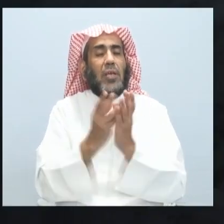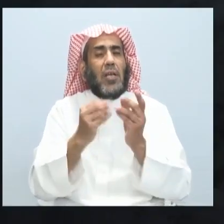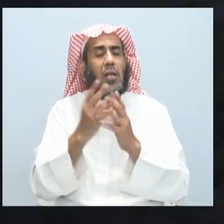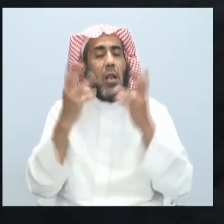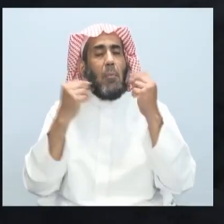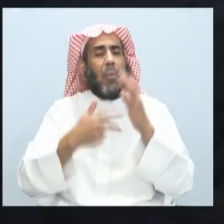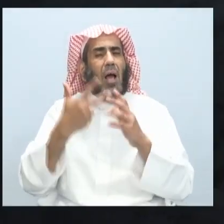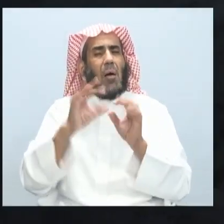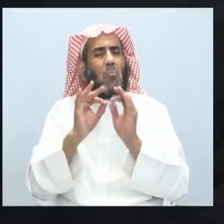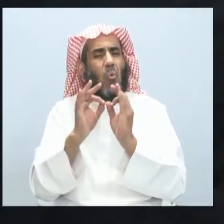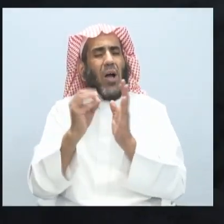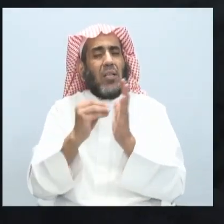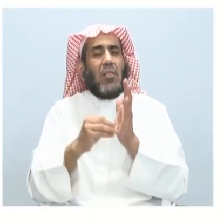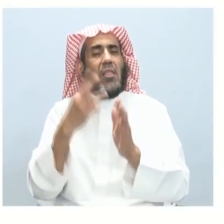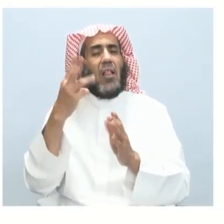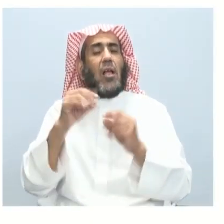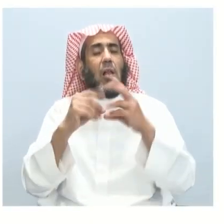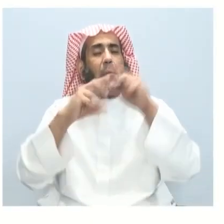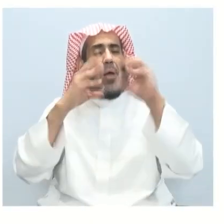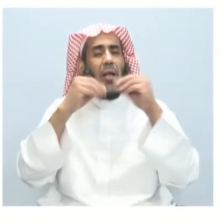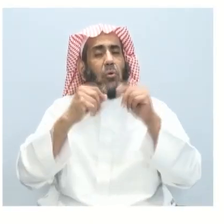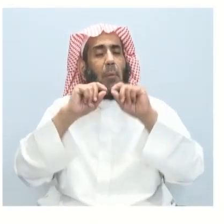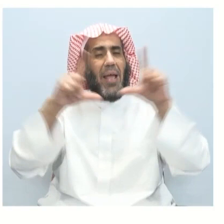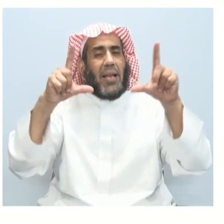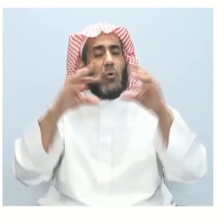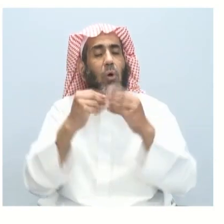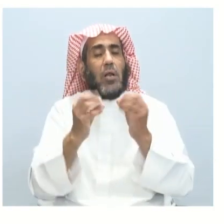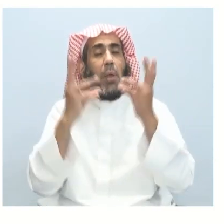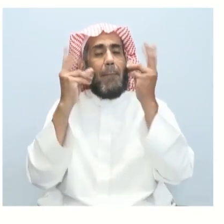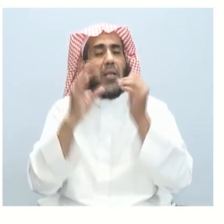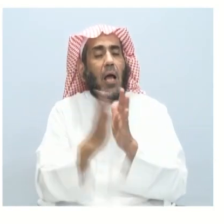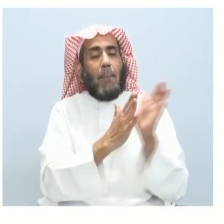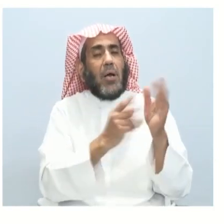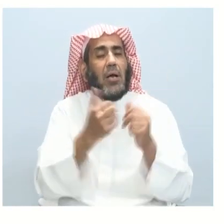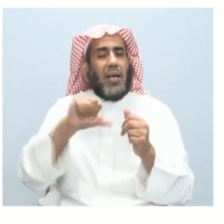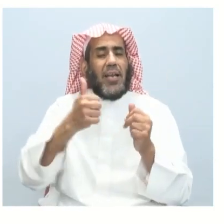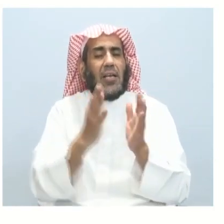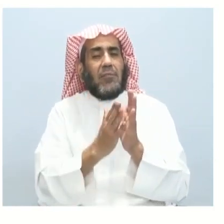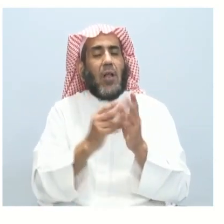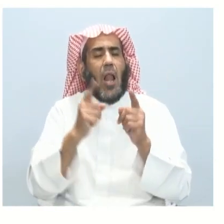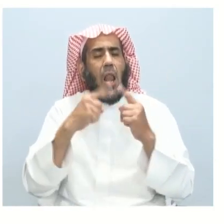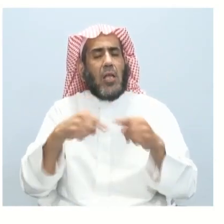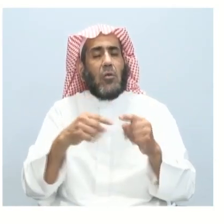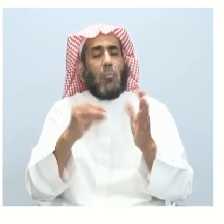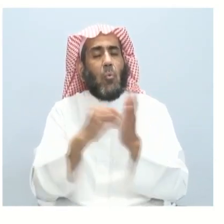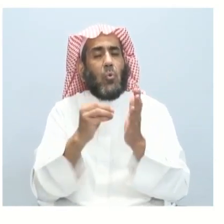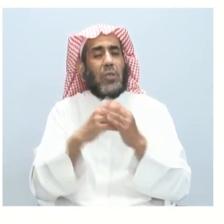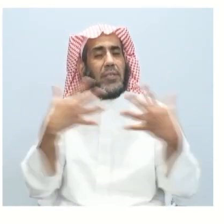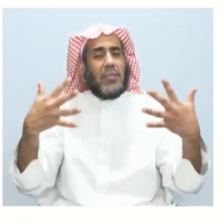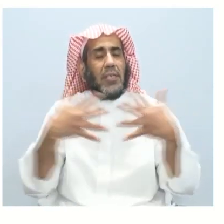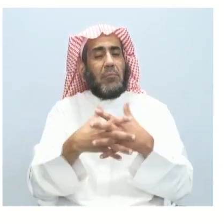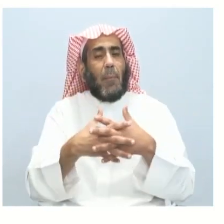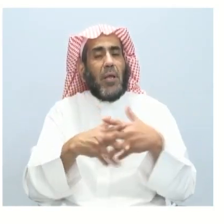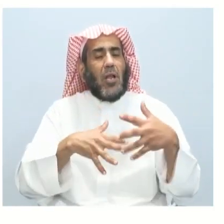محدده تحددت هي ثلاثه علوم علم المعاني وعلم البيان وعلم البديع اما النقد فكان هو لازالت موضوعاته تجمع بين